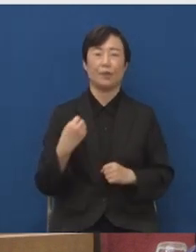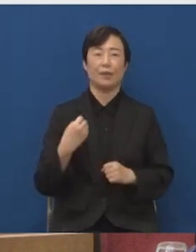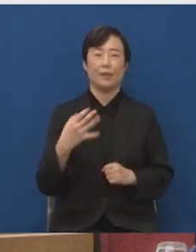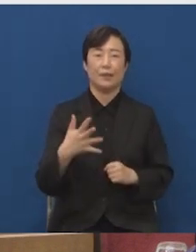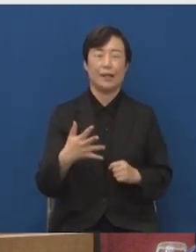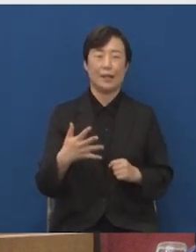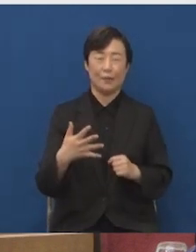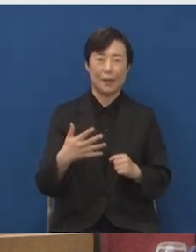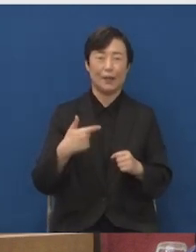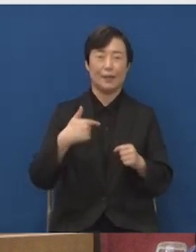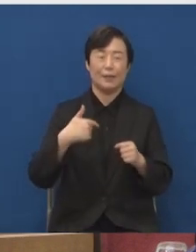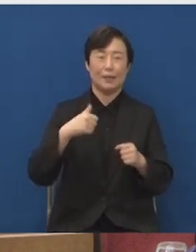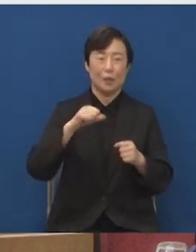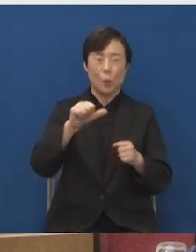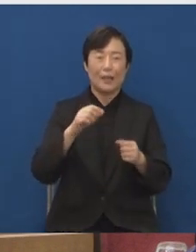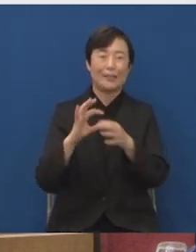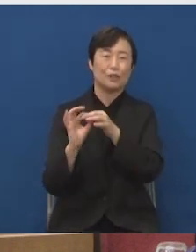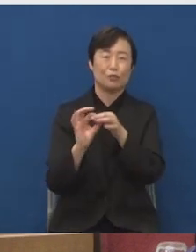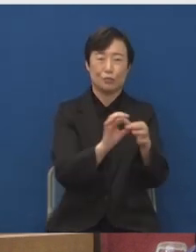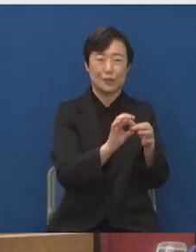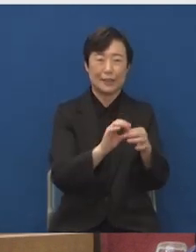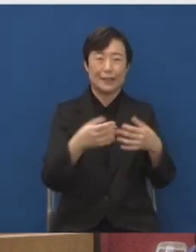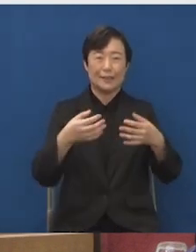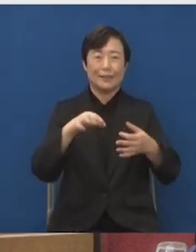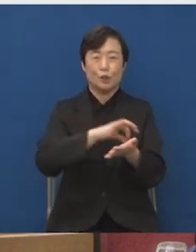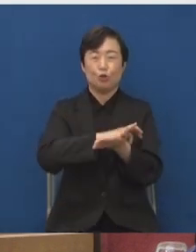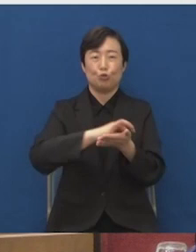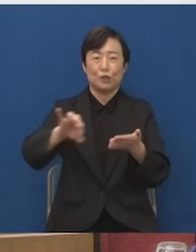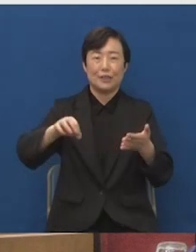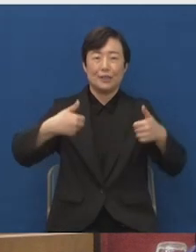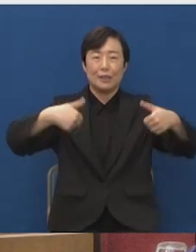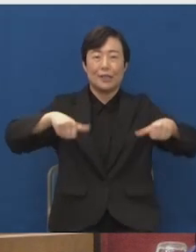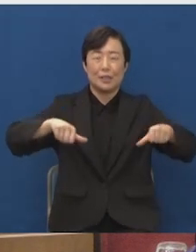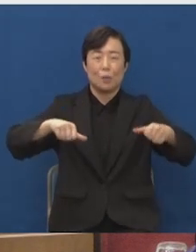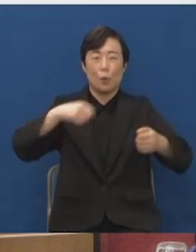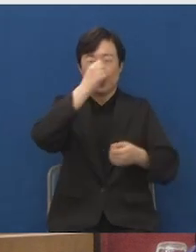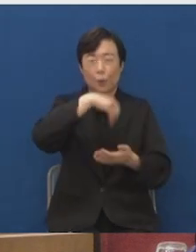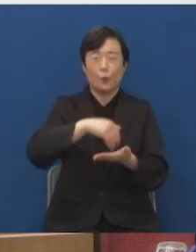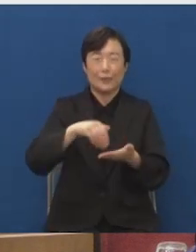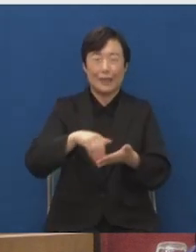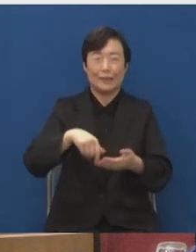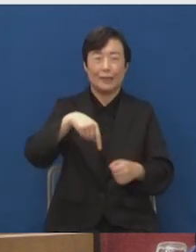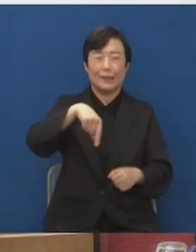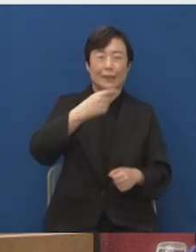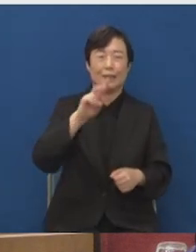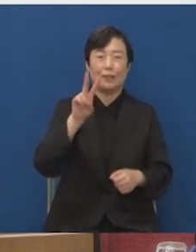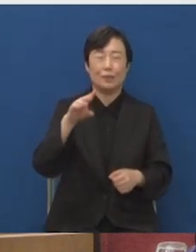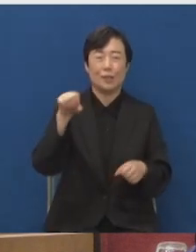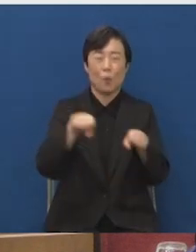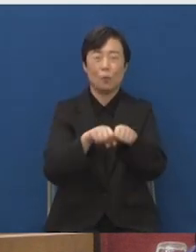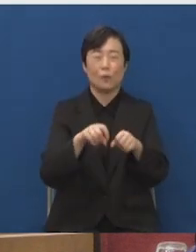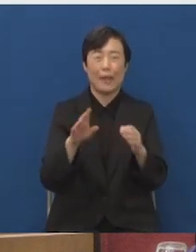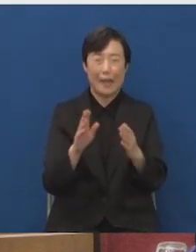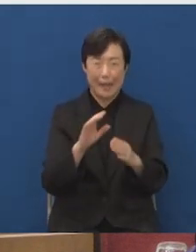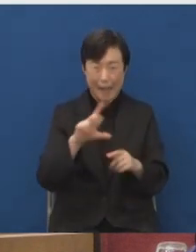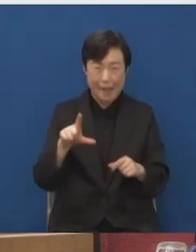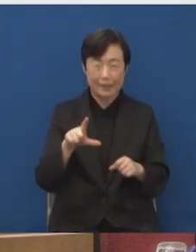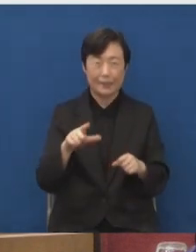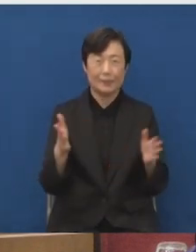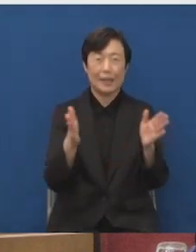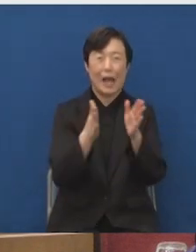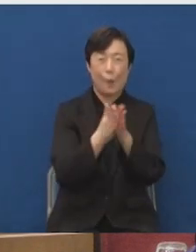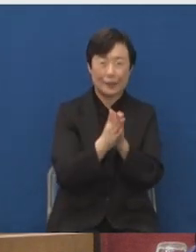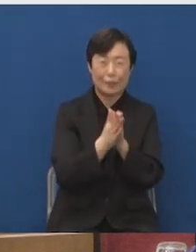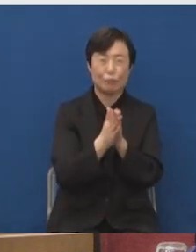き、収支均衡予算といたしております。第二次編成の予算規模は102億円、第一次編成と合わせた令和6年度予